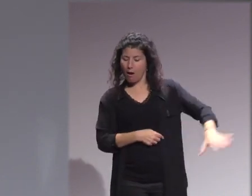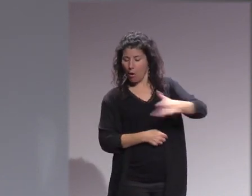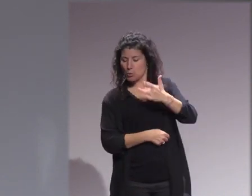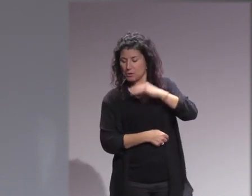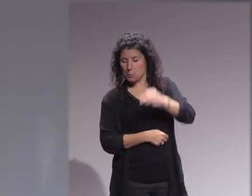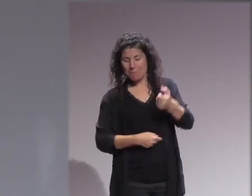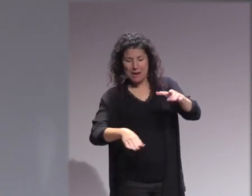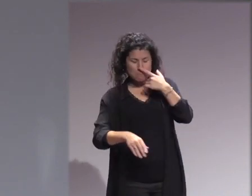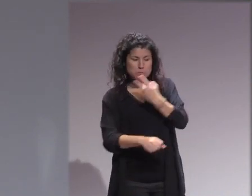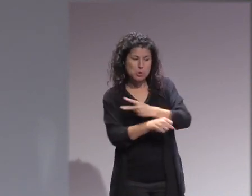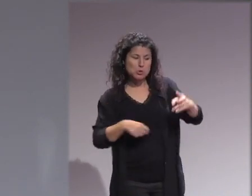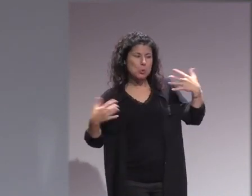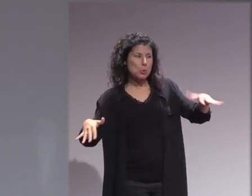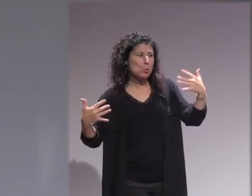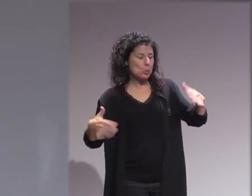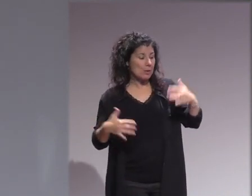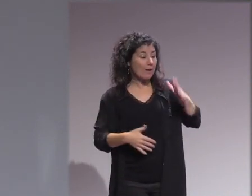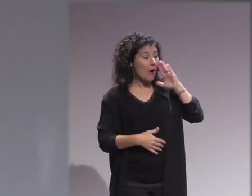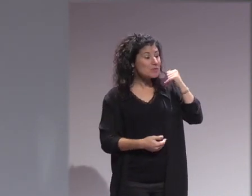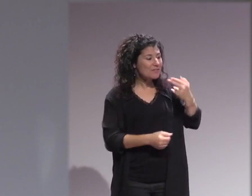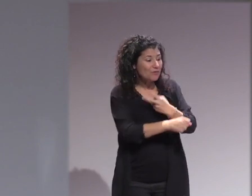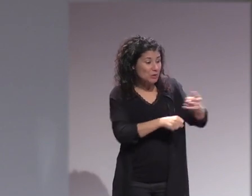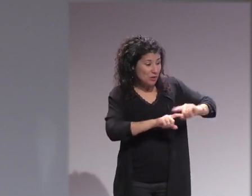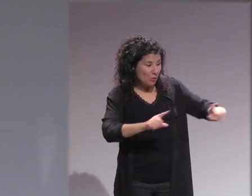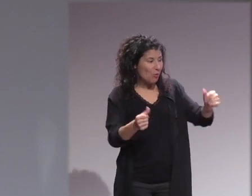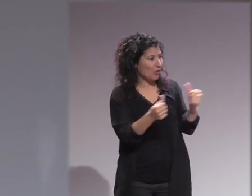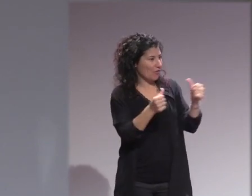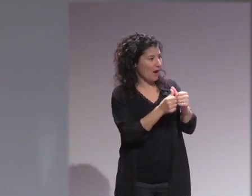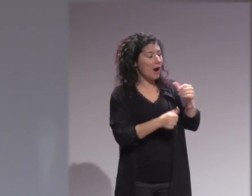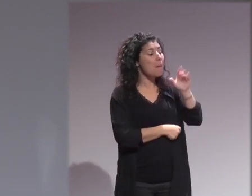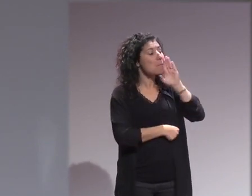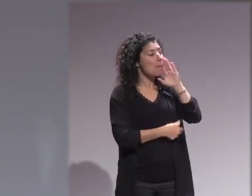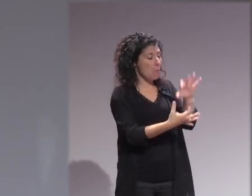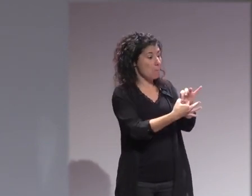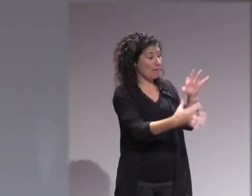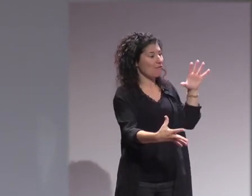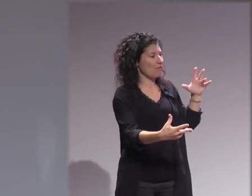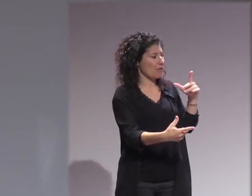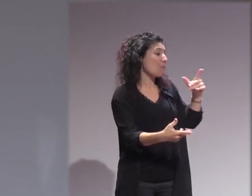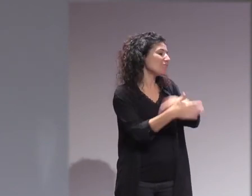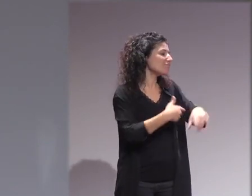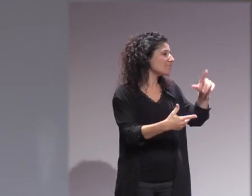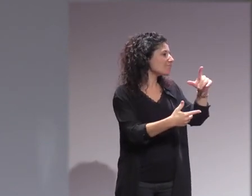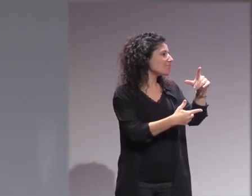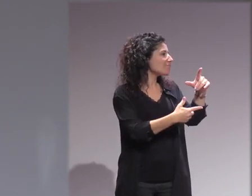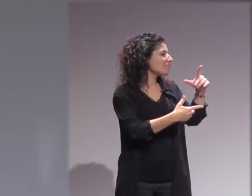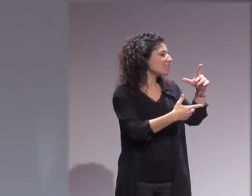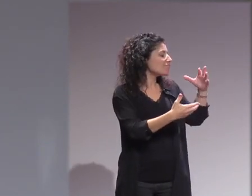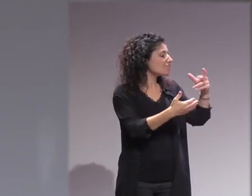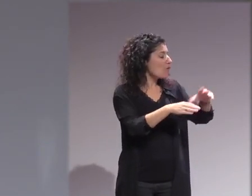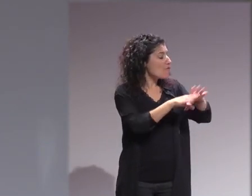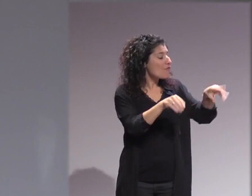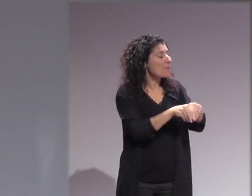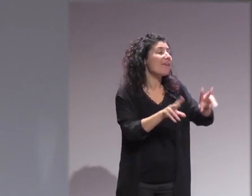dangereuse. Et donc pour qu'elle ne soit pas dangereuse, d'abord, on les enlève à leur mère très rapidement pour justement les couper le plus rapidement possible de leur côté